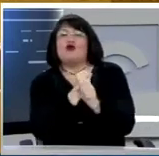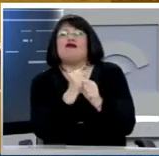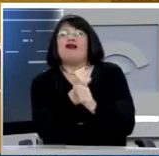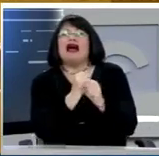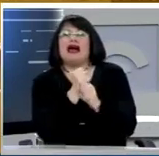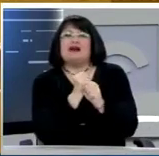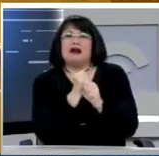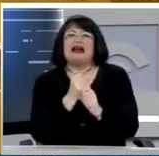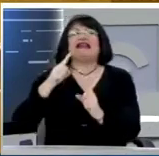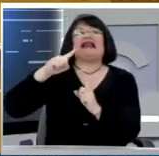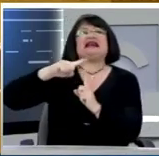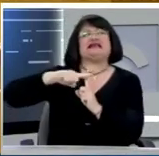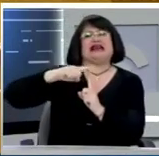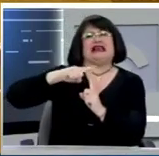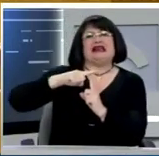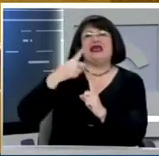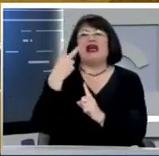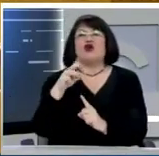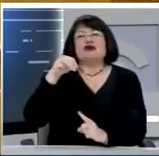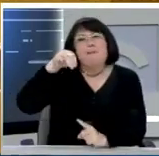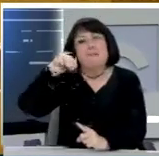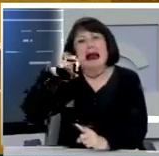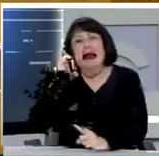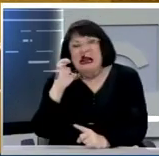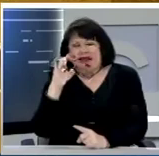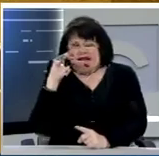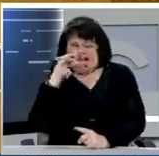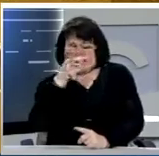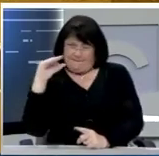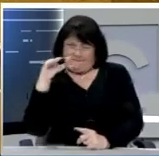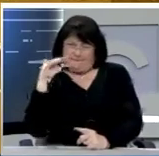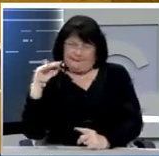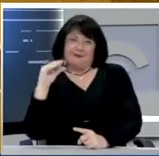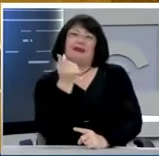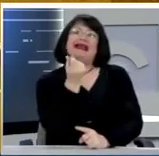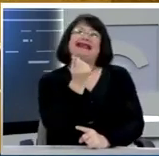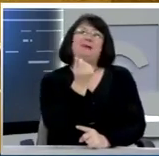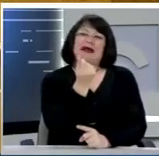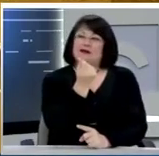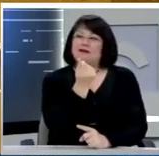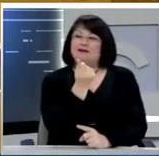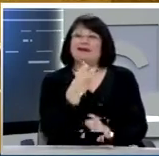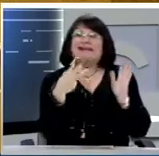το τασίγνια των 200 μιλιγκράμμ αντί για